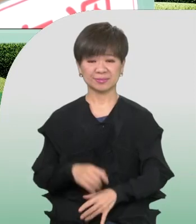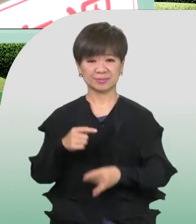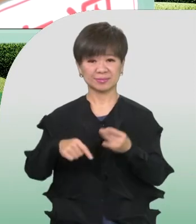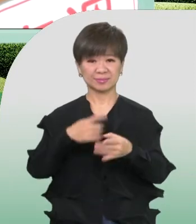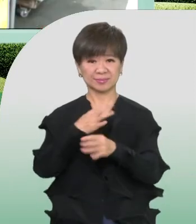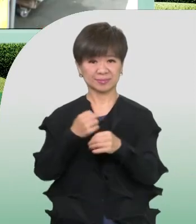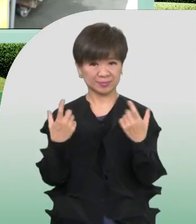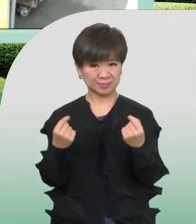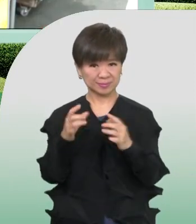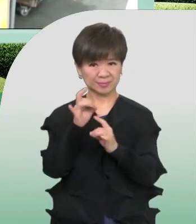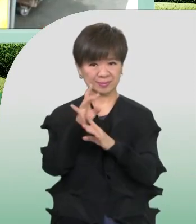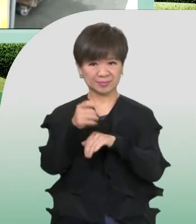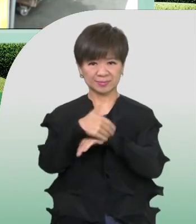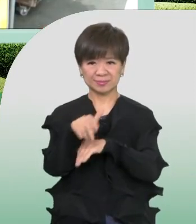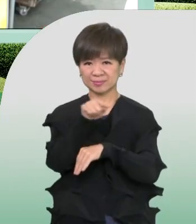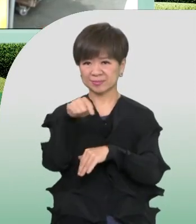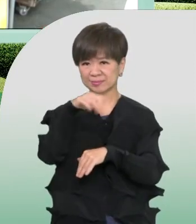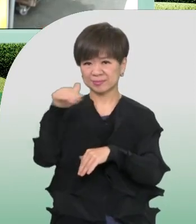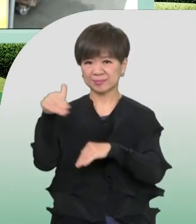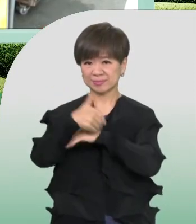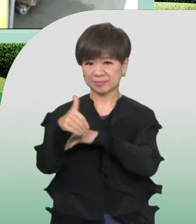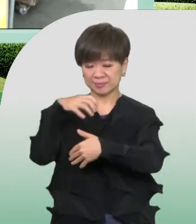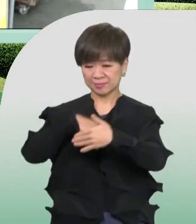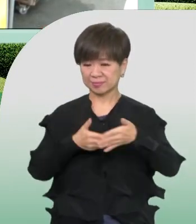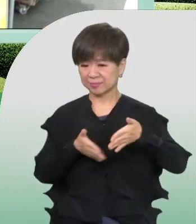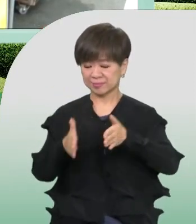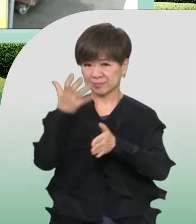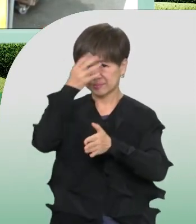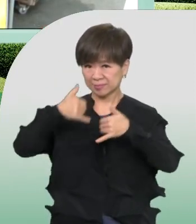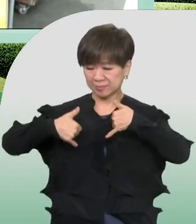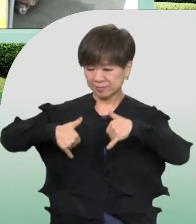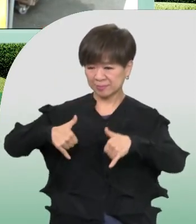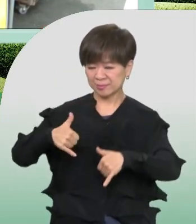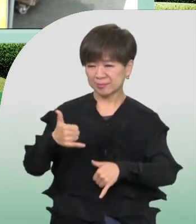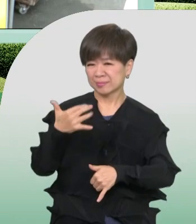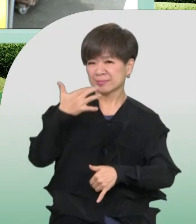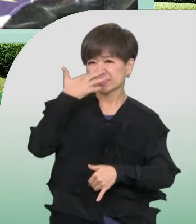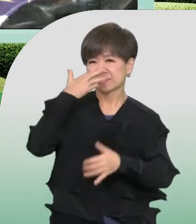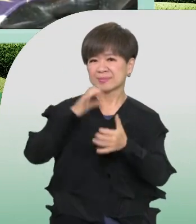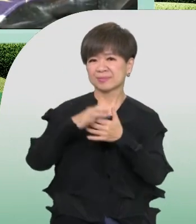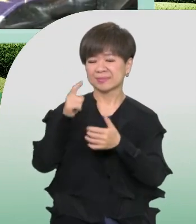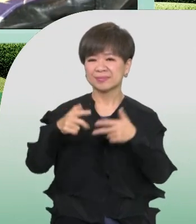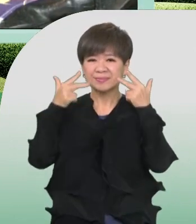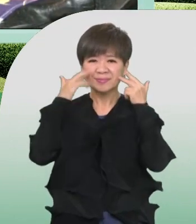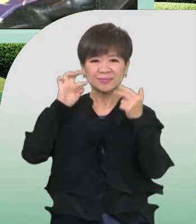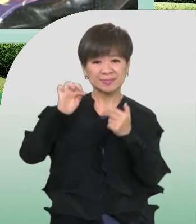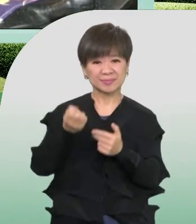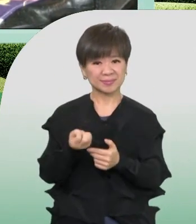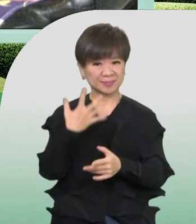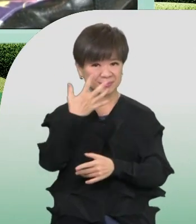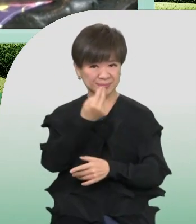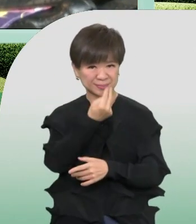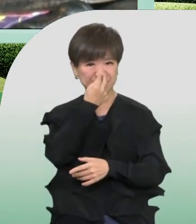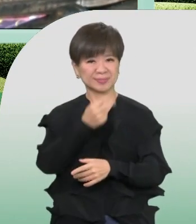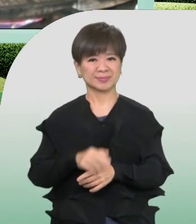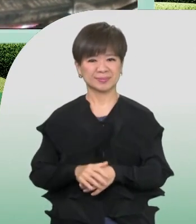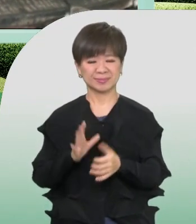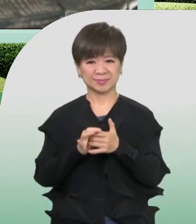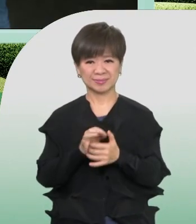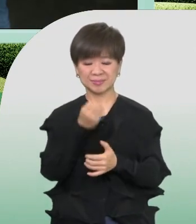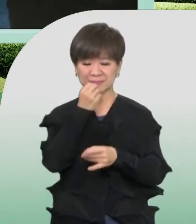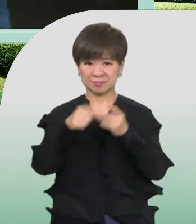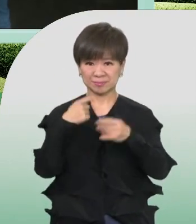当年五月节，新竹县望山乡的女万路街，独批一道水饺杨宗祥。过节为食中的民